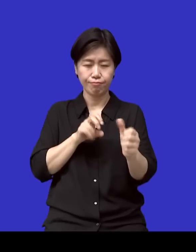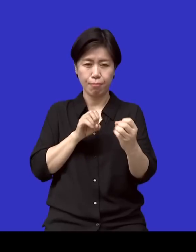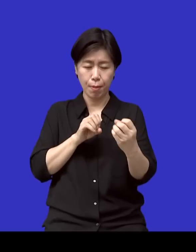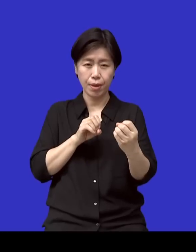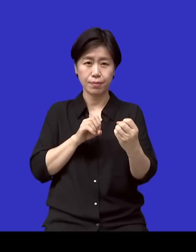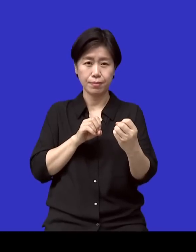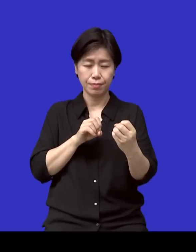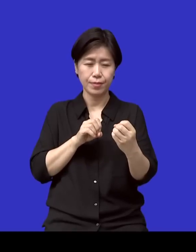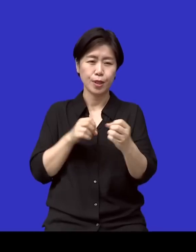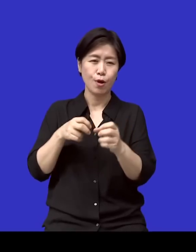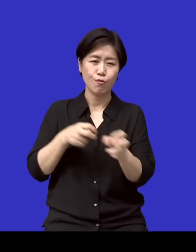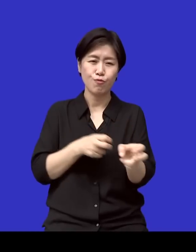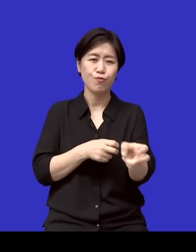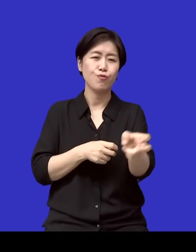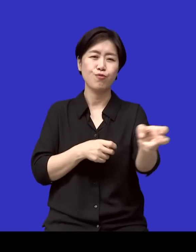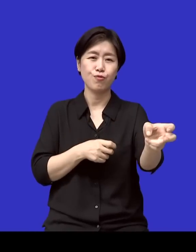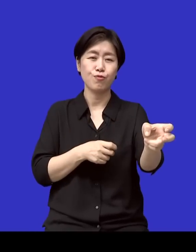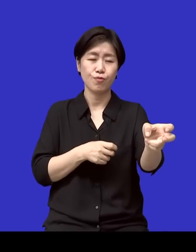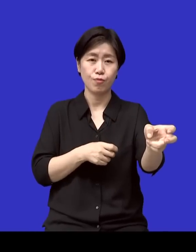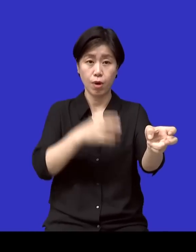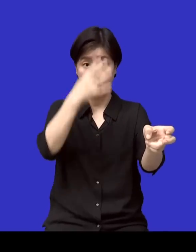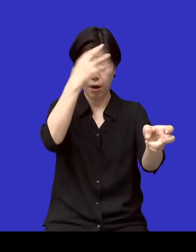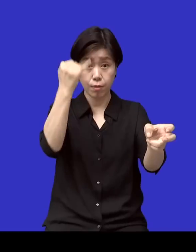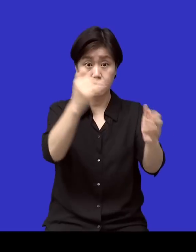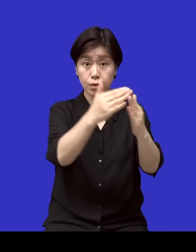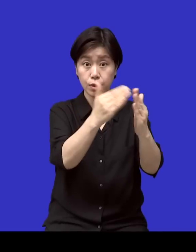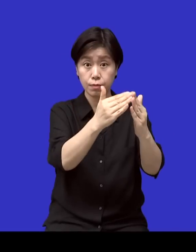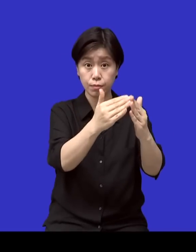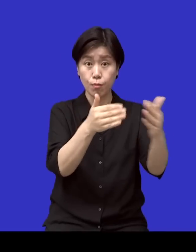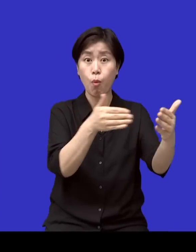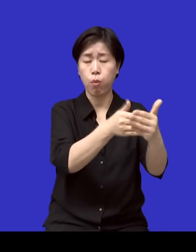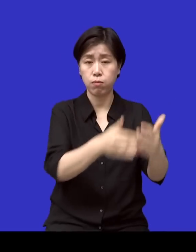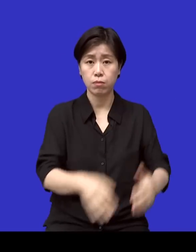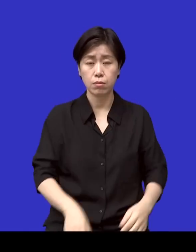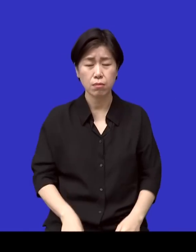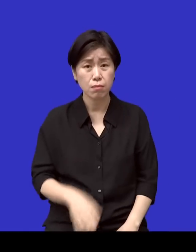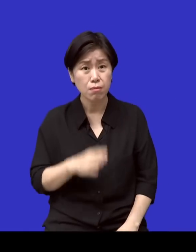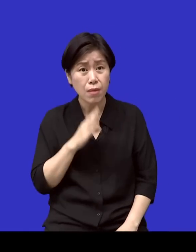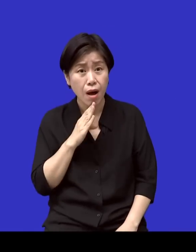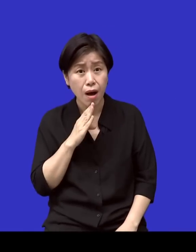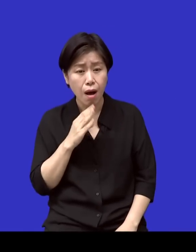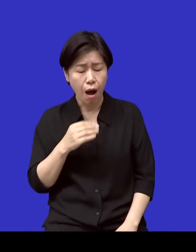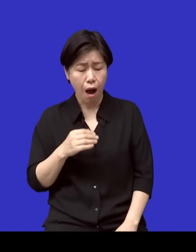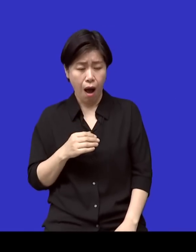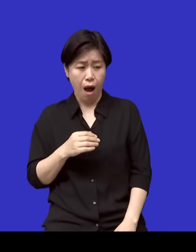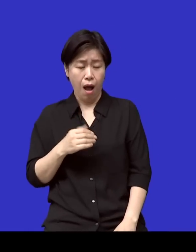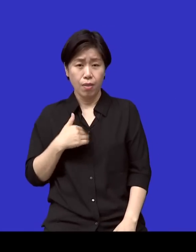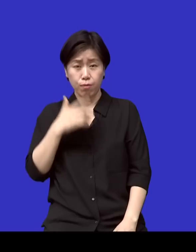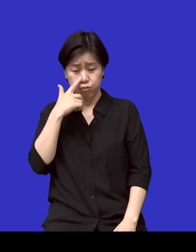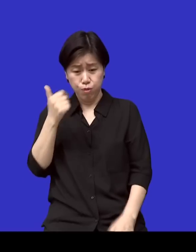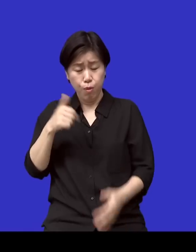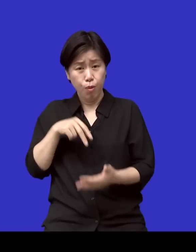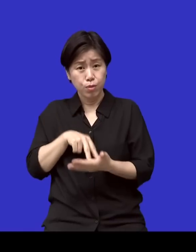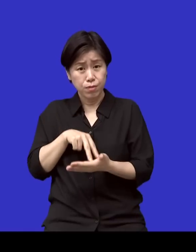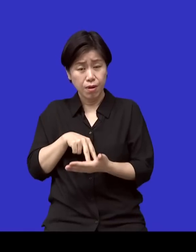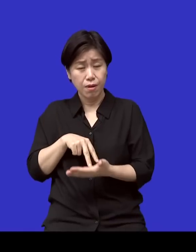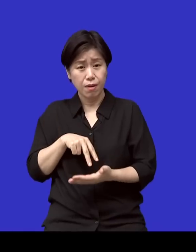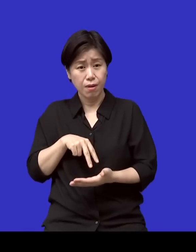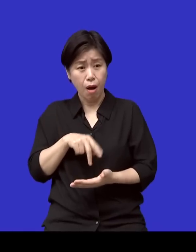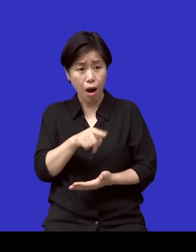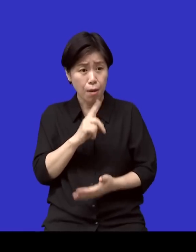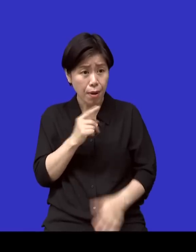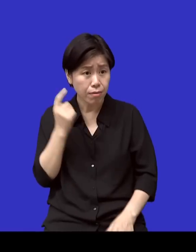와, 입장인데. 그럼 내가 지금 그래서 지금 부모 입장인데. 어우, 네. 야, 간 떨어져요.